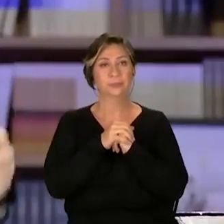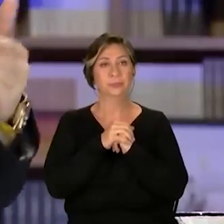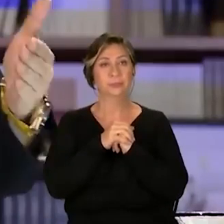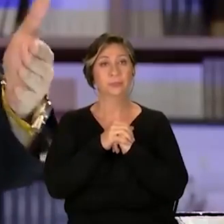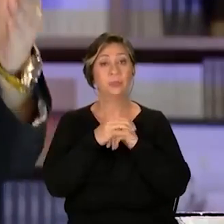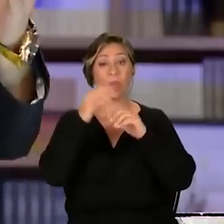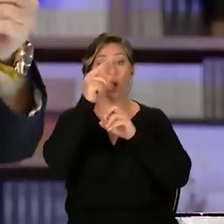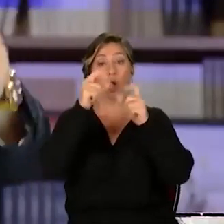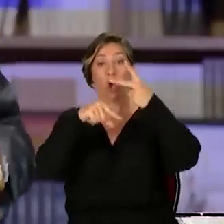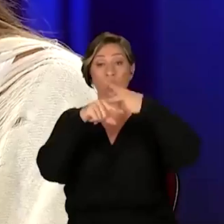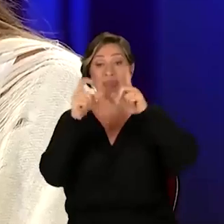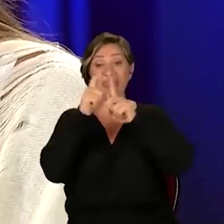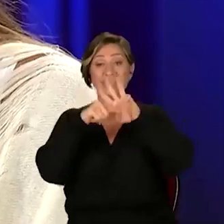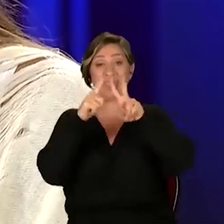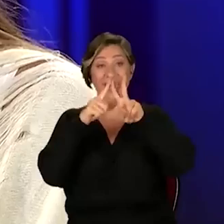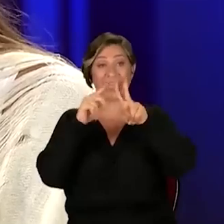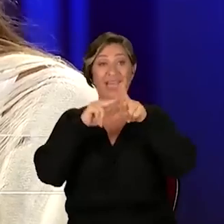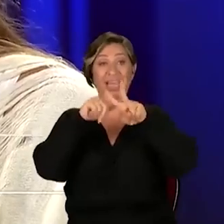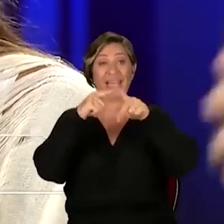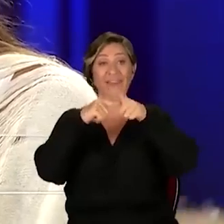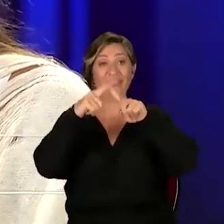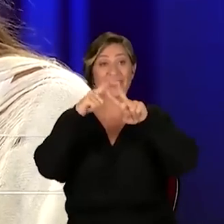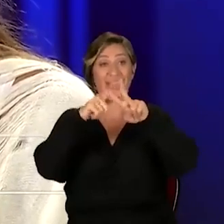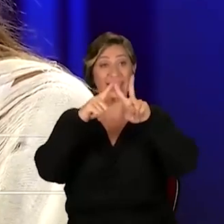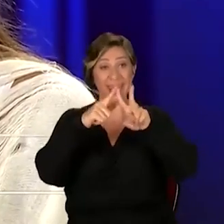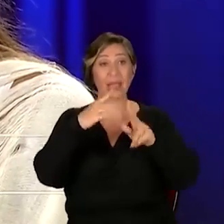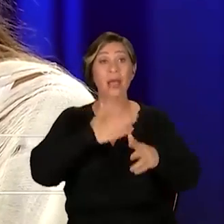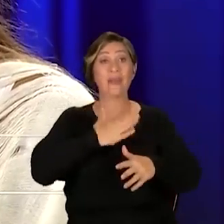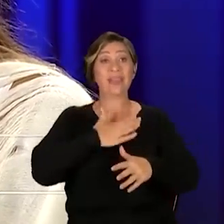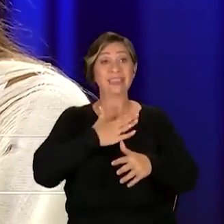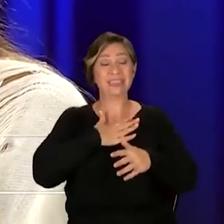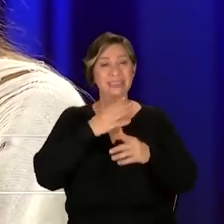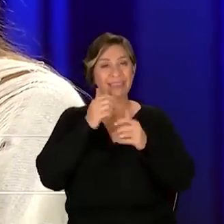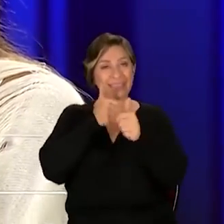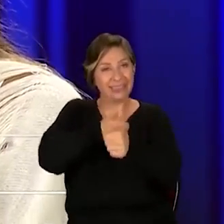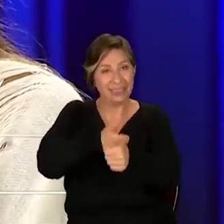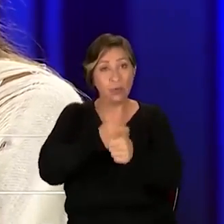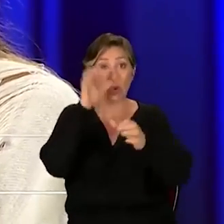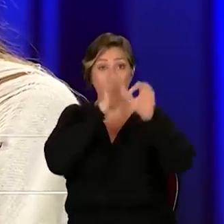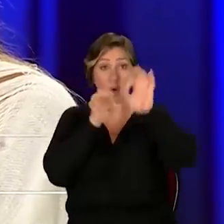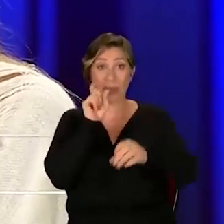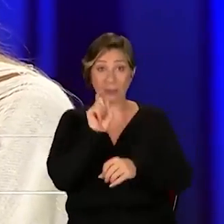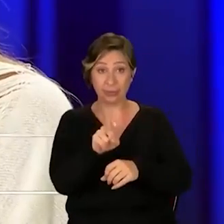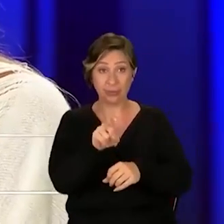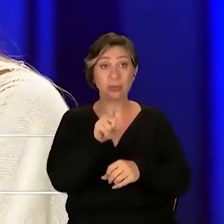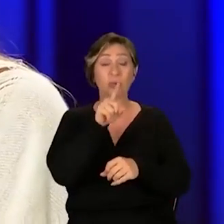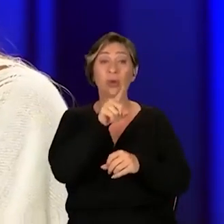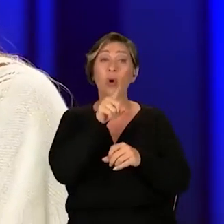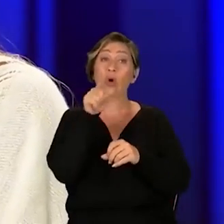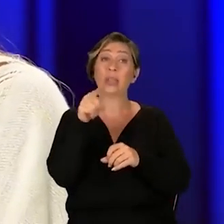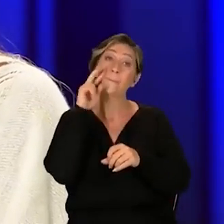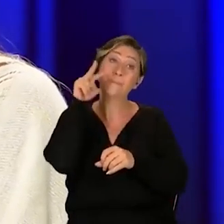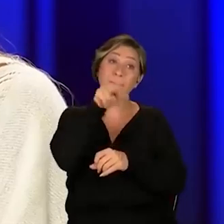izleyebileceksiniz. Özden Kaftan Thomas nefes terapisti bize harflade bilgiler verdi. Google'layınız lütfen. Kendisine